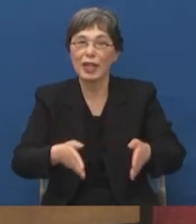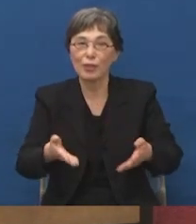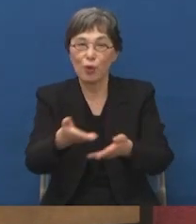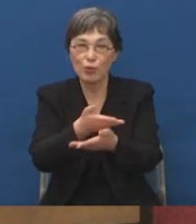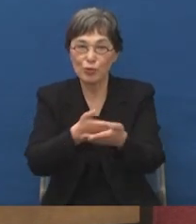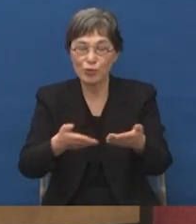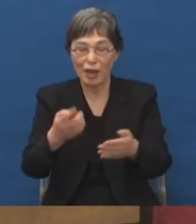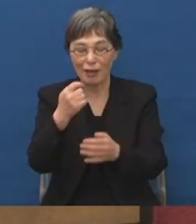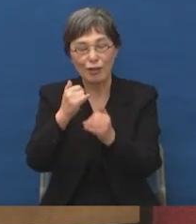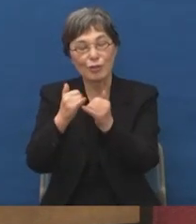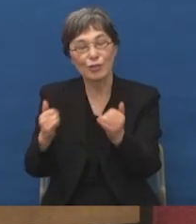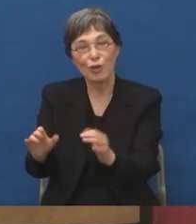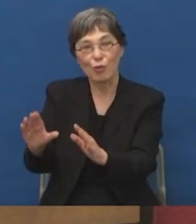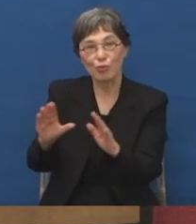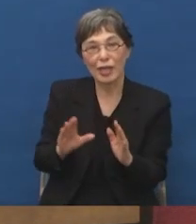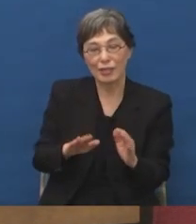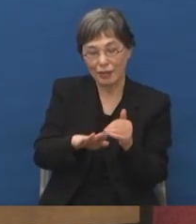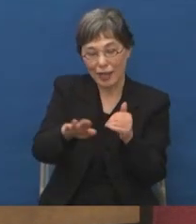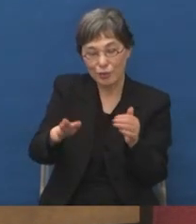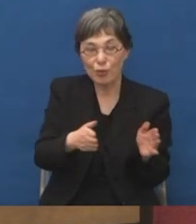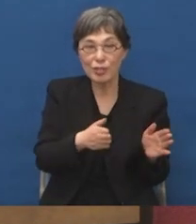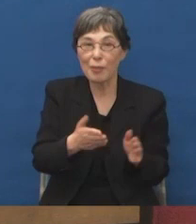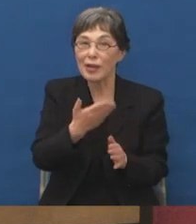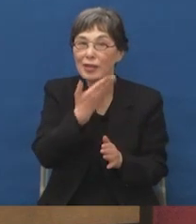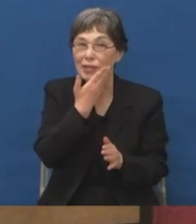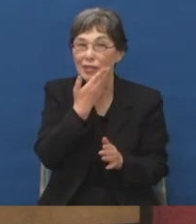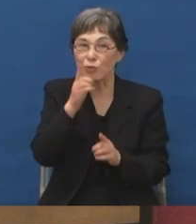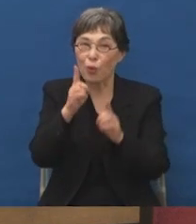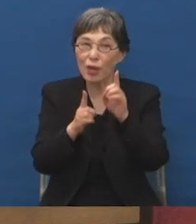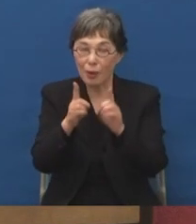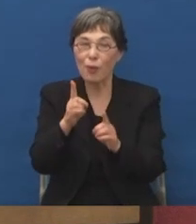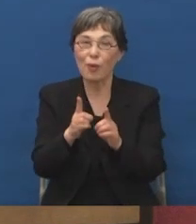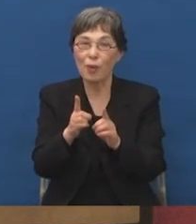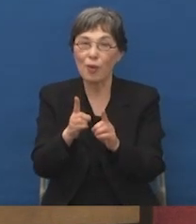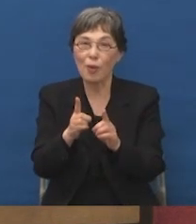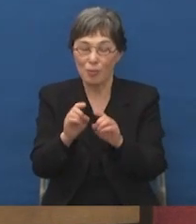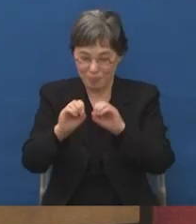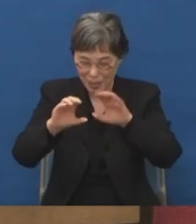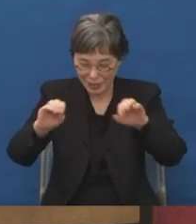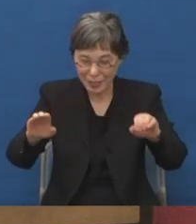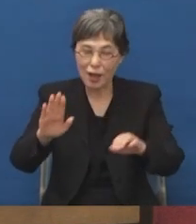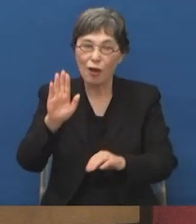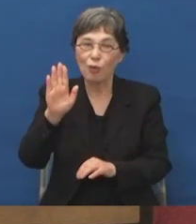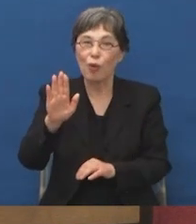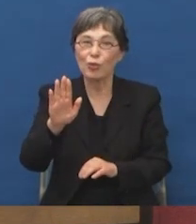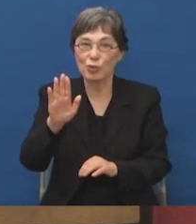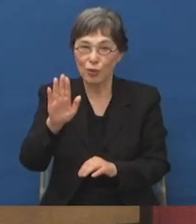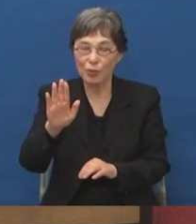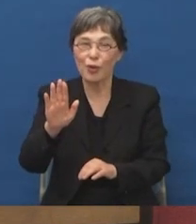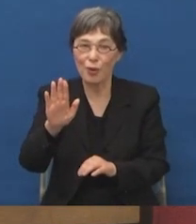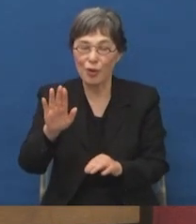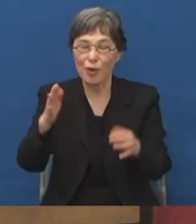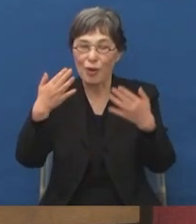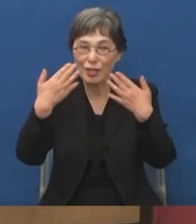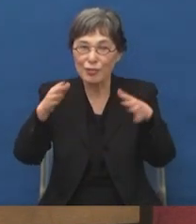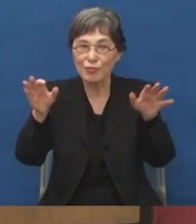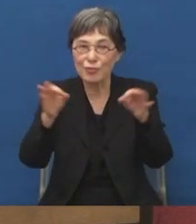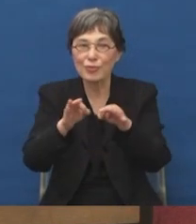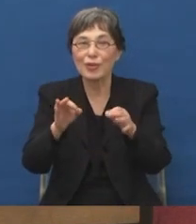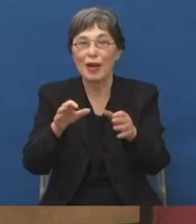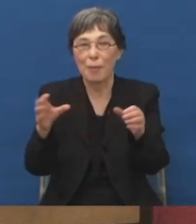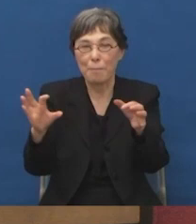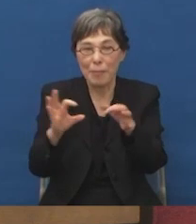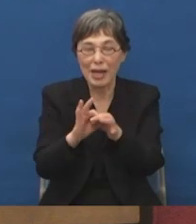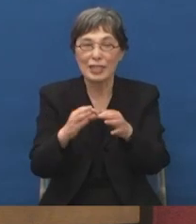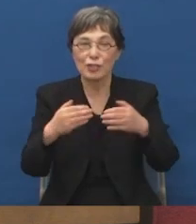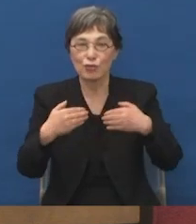外国人の受け入れ環境整備の重要性をしっかりと発信し、今後の寄付獲得につなげる必要性など